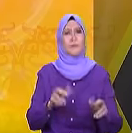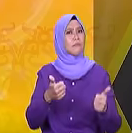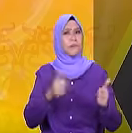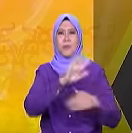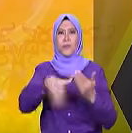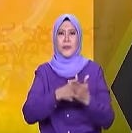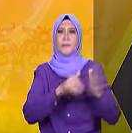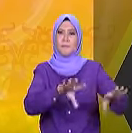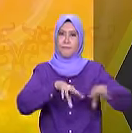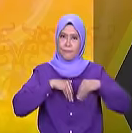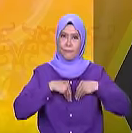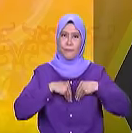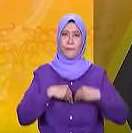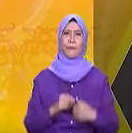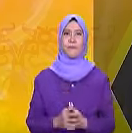disambut baik.